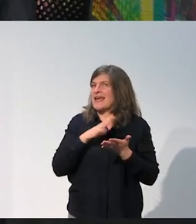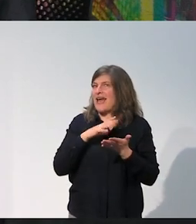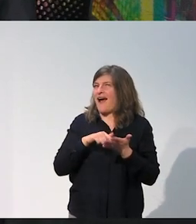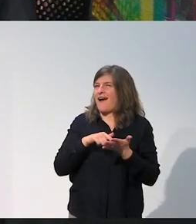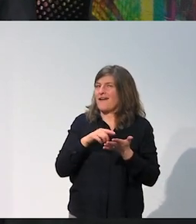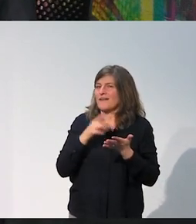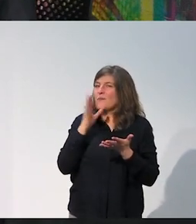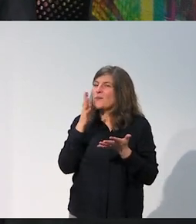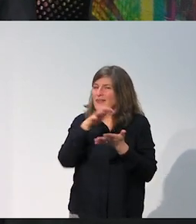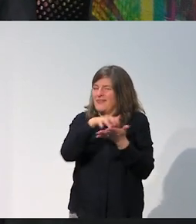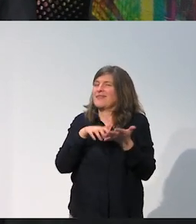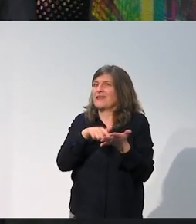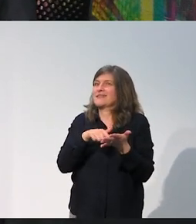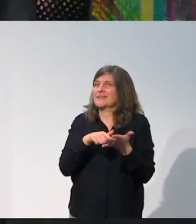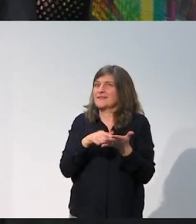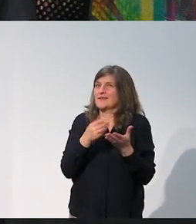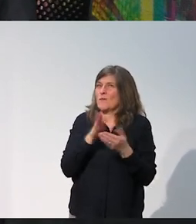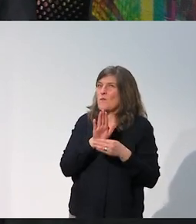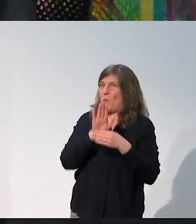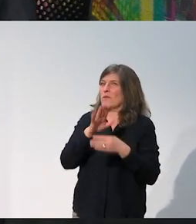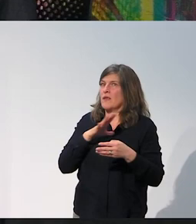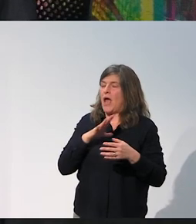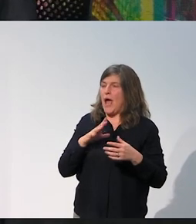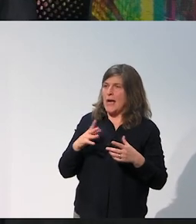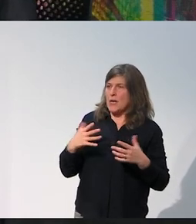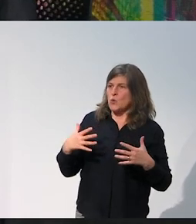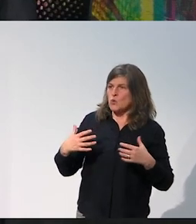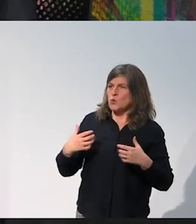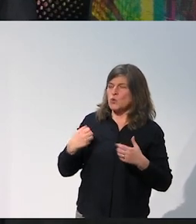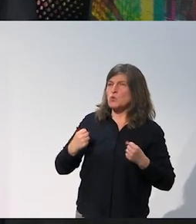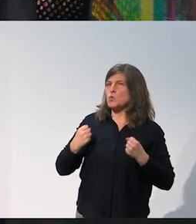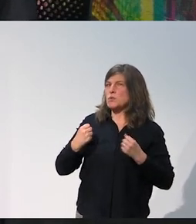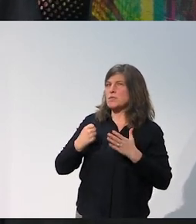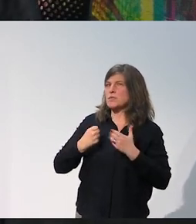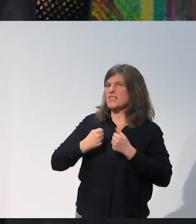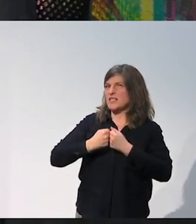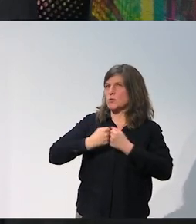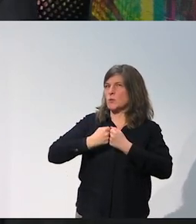tension particulière à chaque phrase, vous voyez, hein,